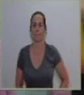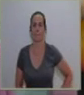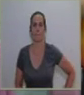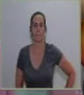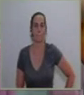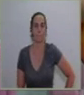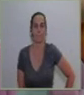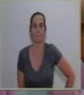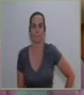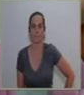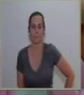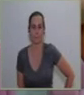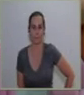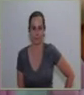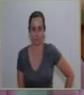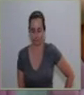זה הסלון.